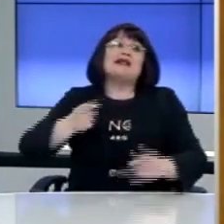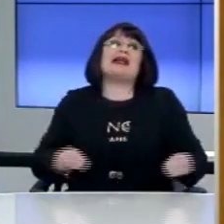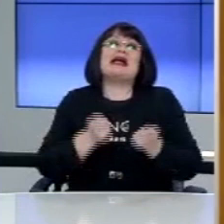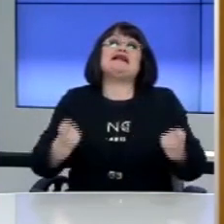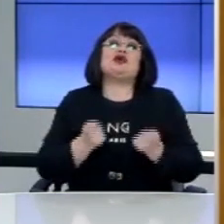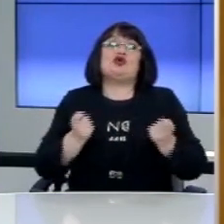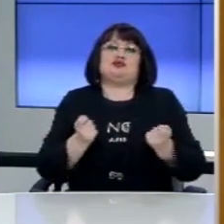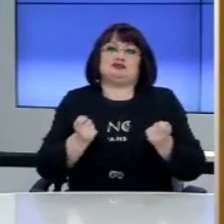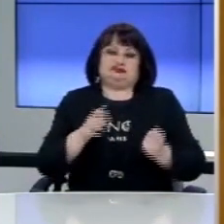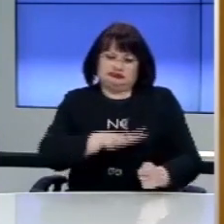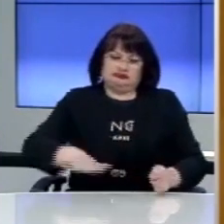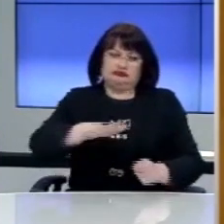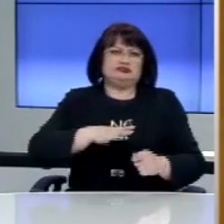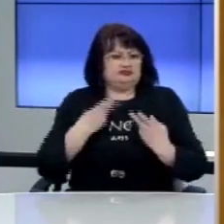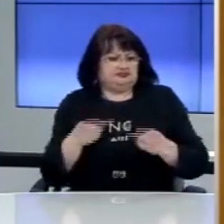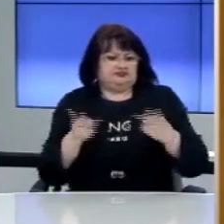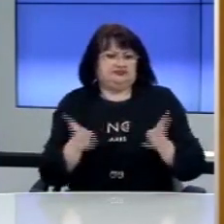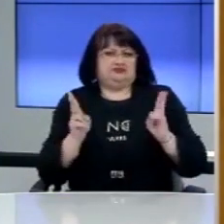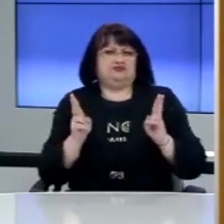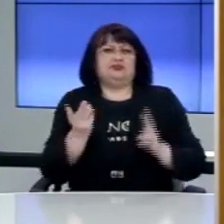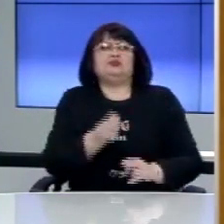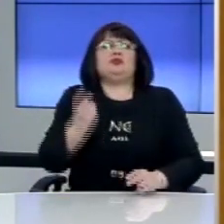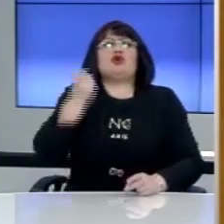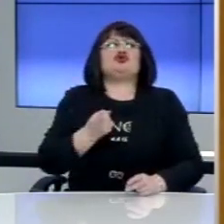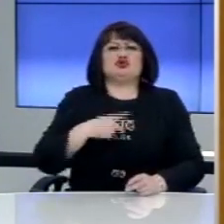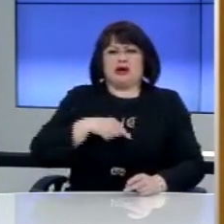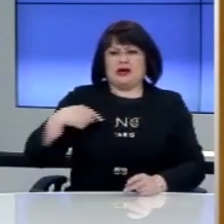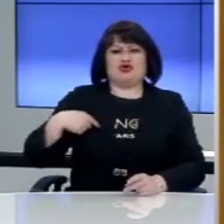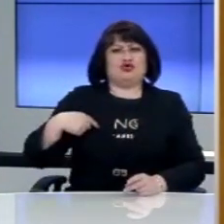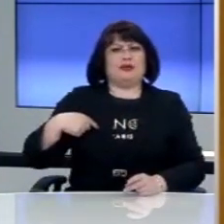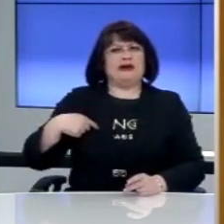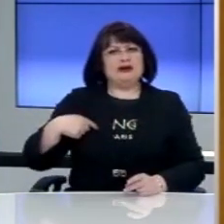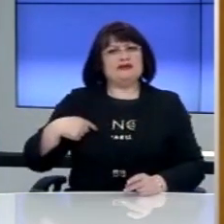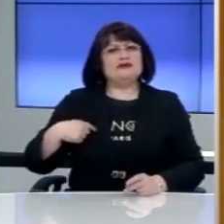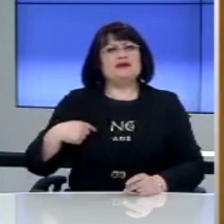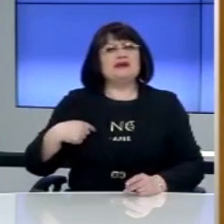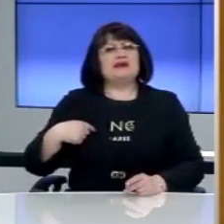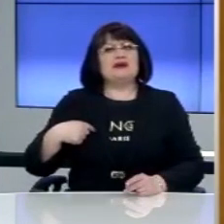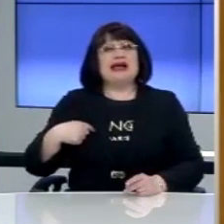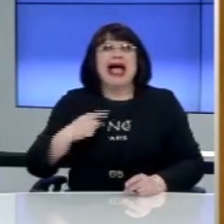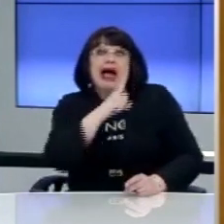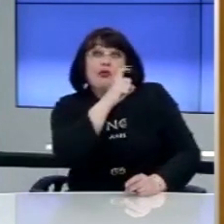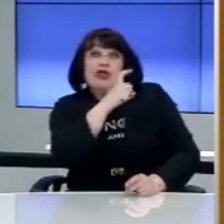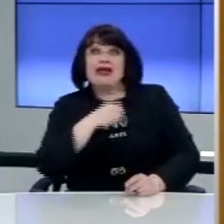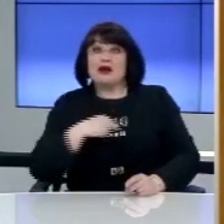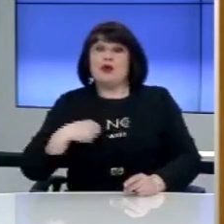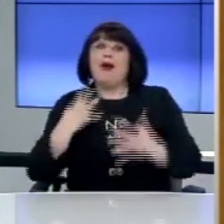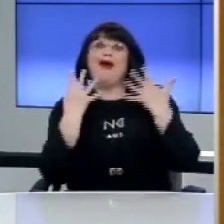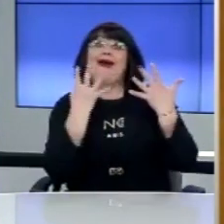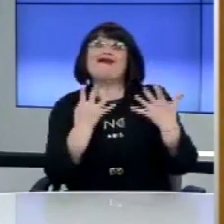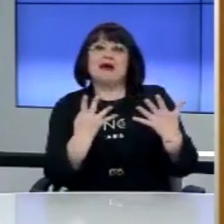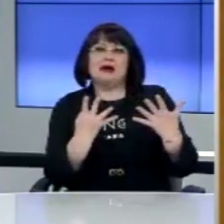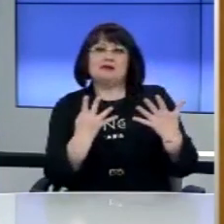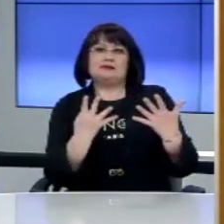που αφήνει τη συντριπτική πλειοψηφία των εργαζομένων, σχεδόν τους 9 στους 10,